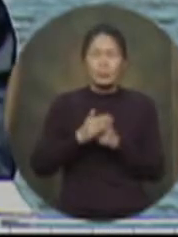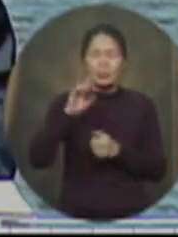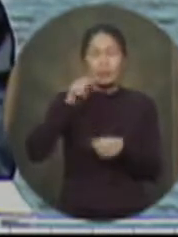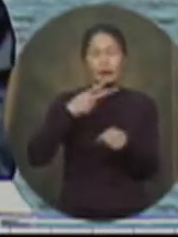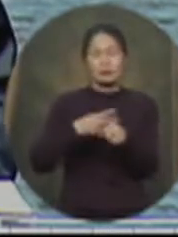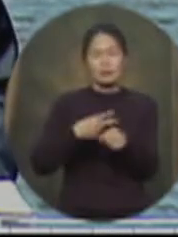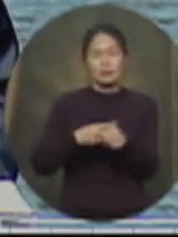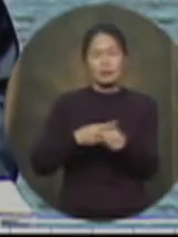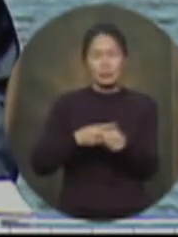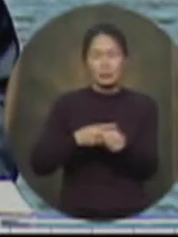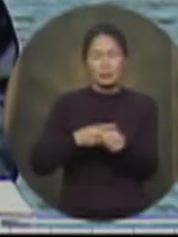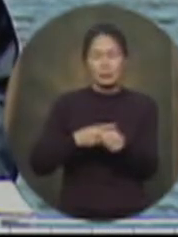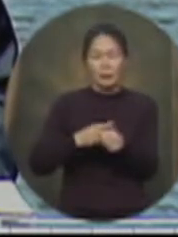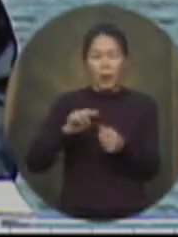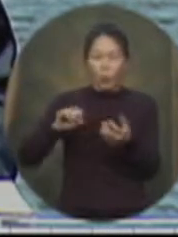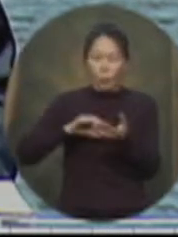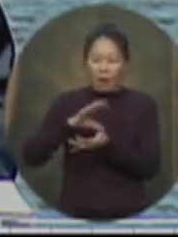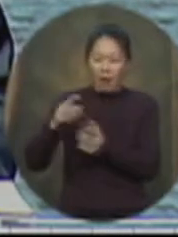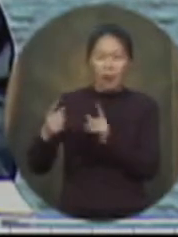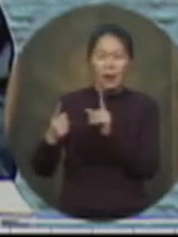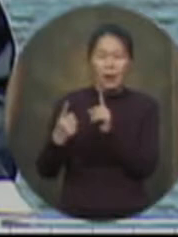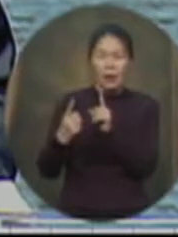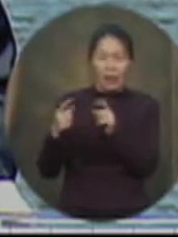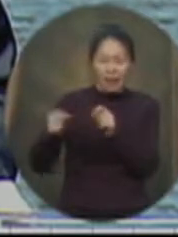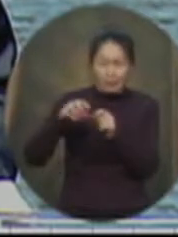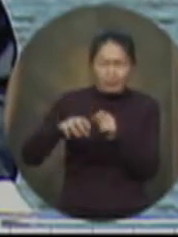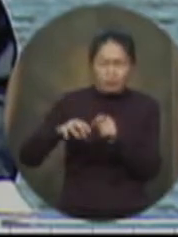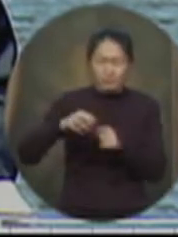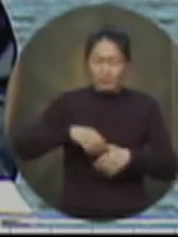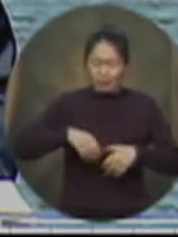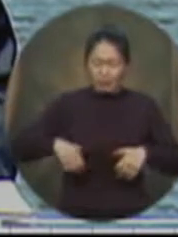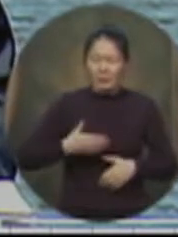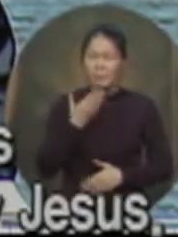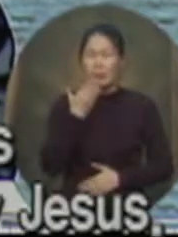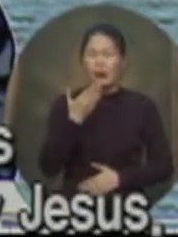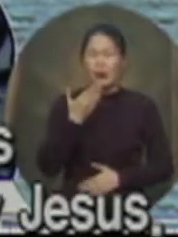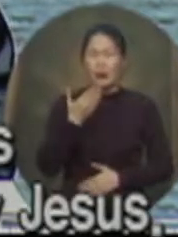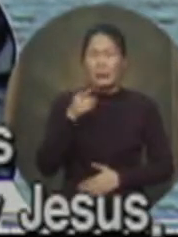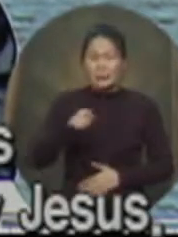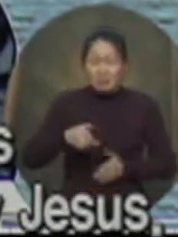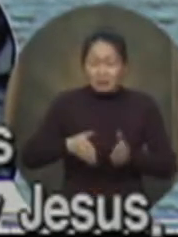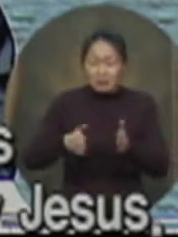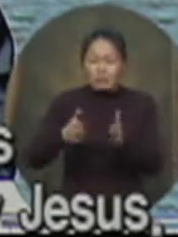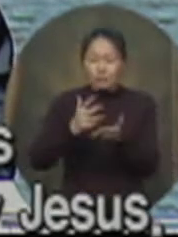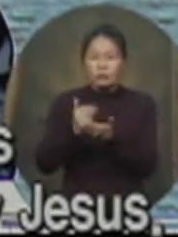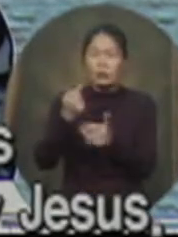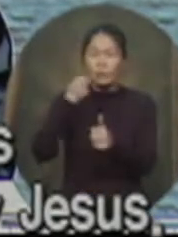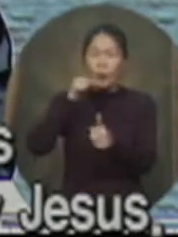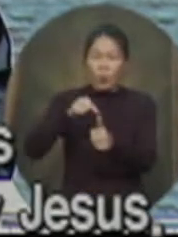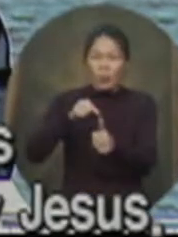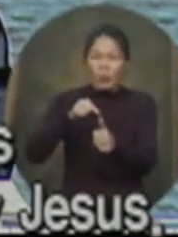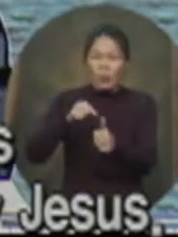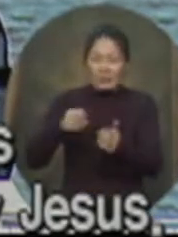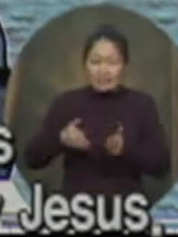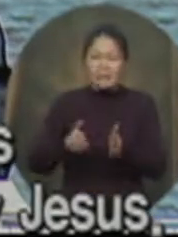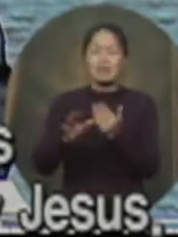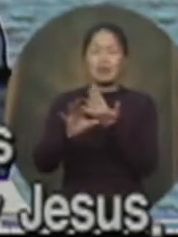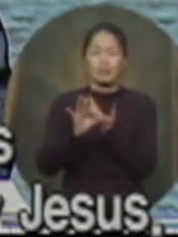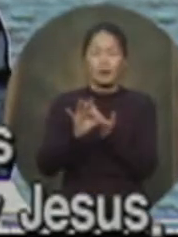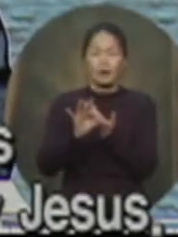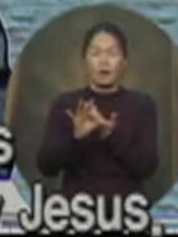바울이 환란 앞에서도 담배 할 수 있었던 거죠 이 길이 주님이 가라고 하는 길이라면 그는